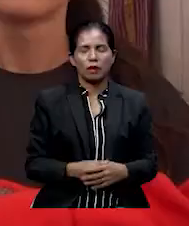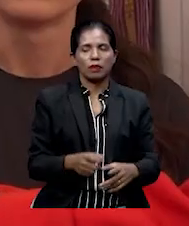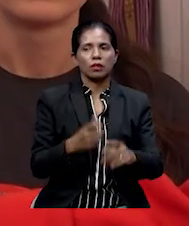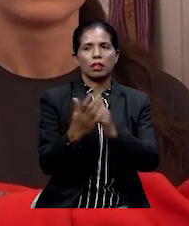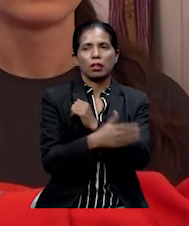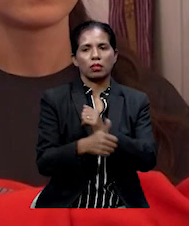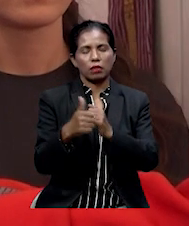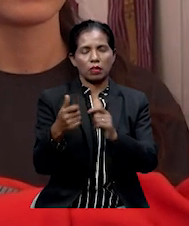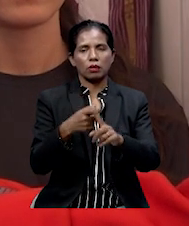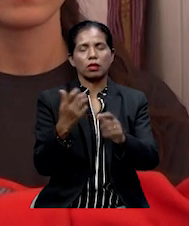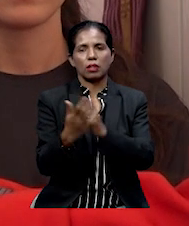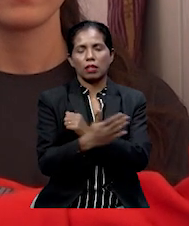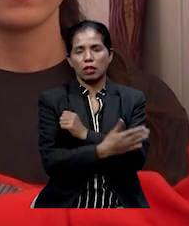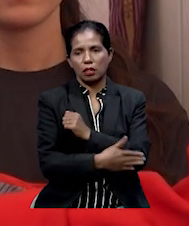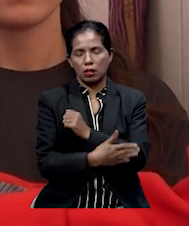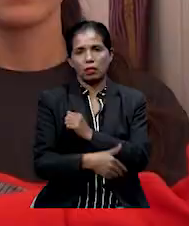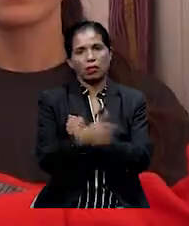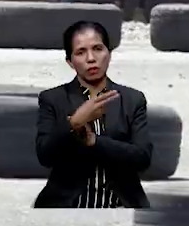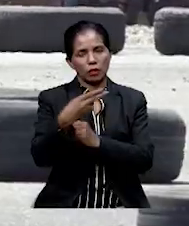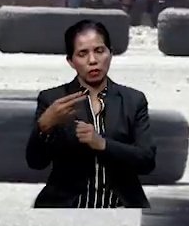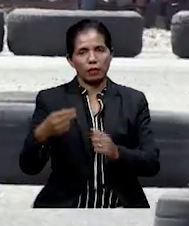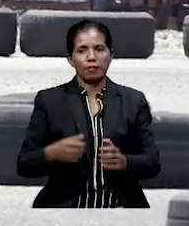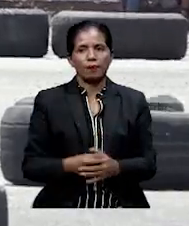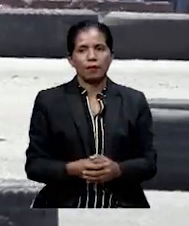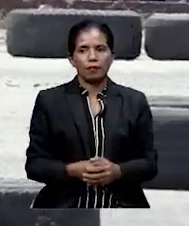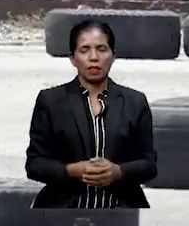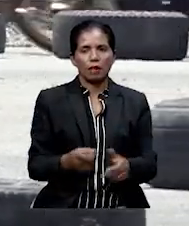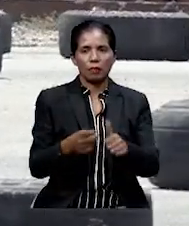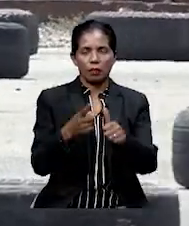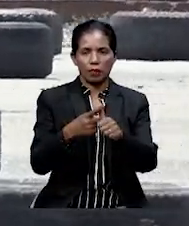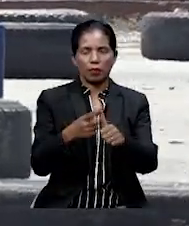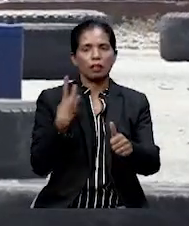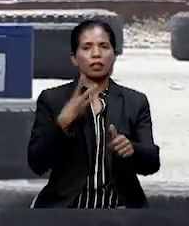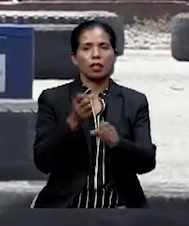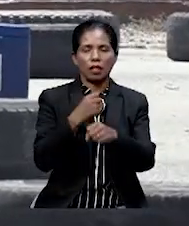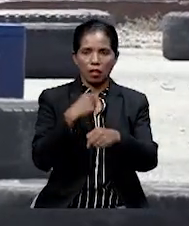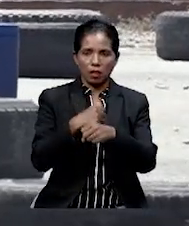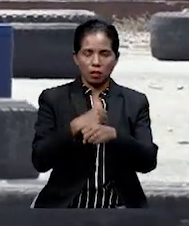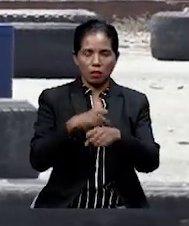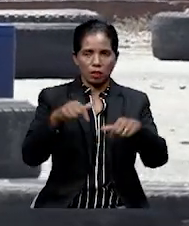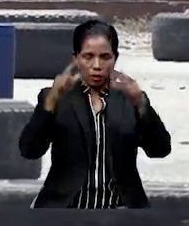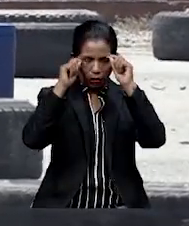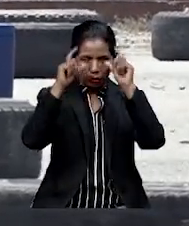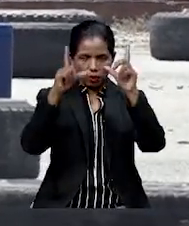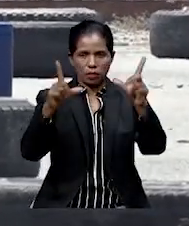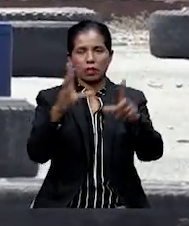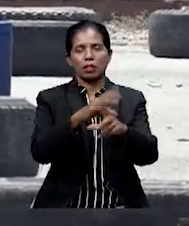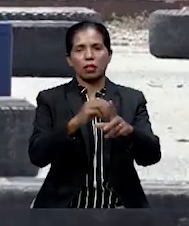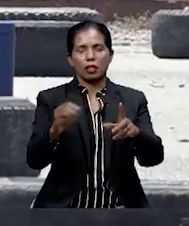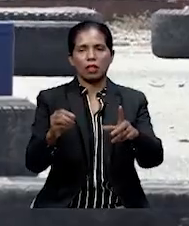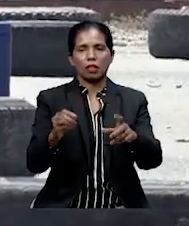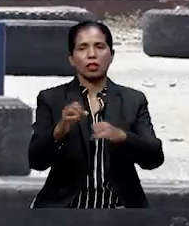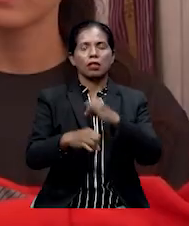di Indonesia. Dan ini event pertama yang melibatkan internasional. Selama ini kan kegiatan event ini